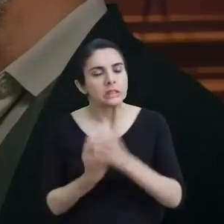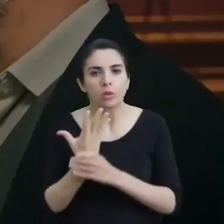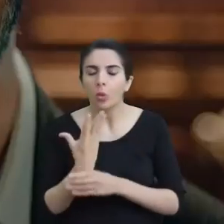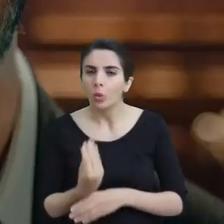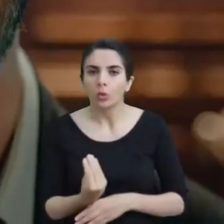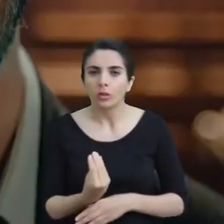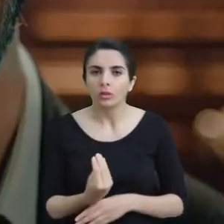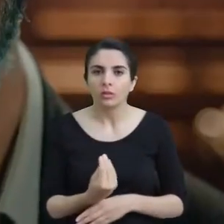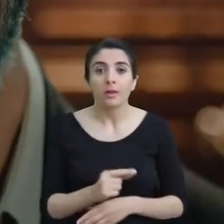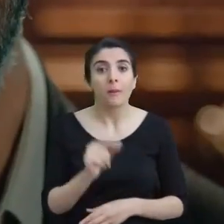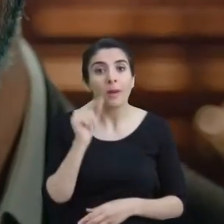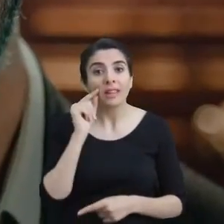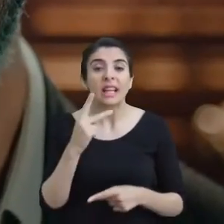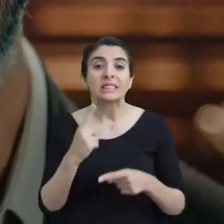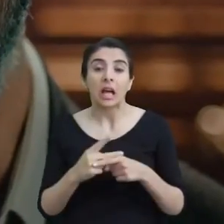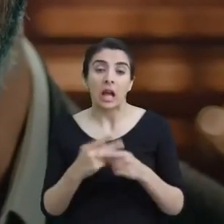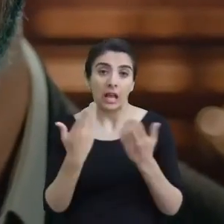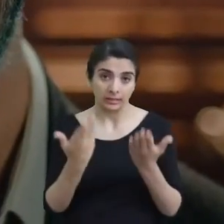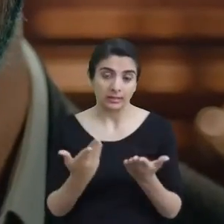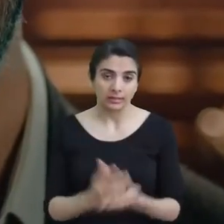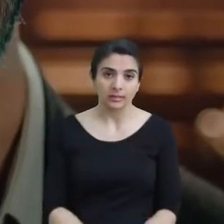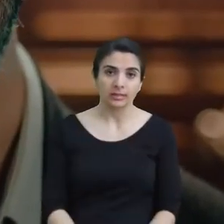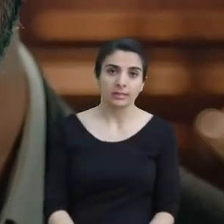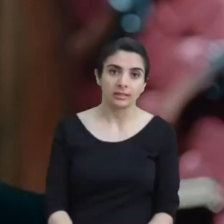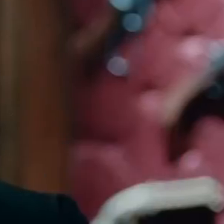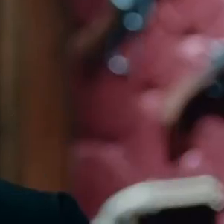olur. Bay Zaharyas.